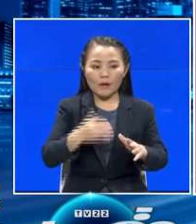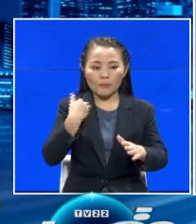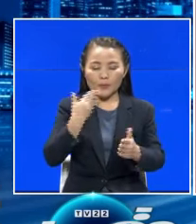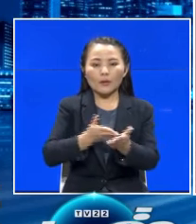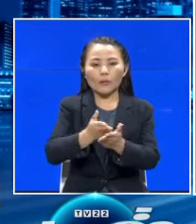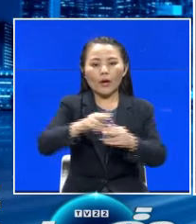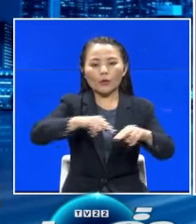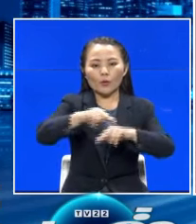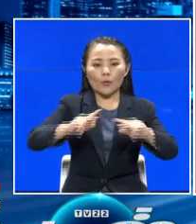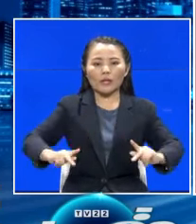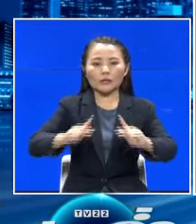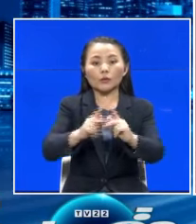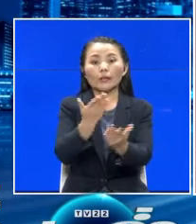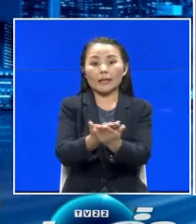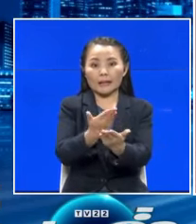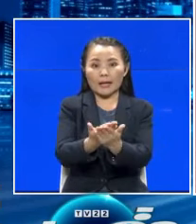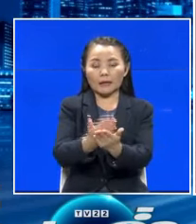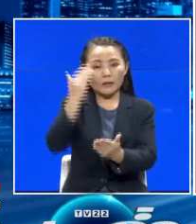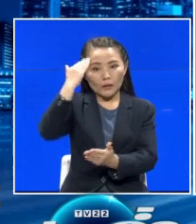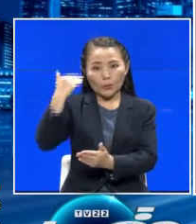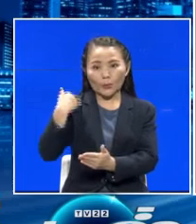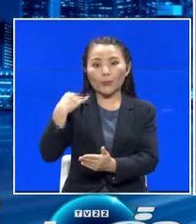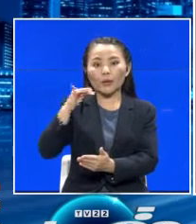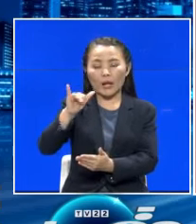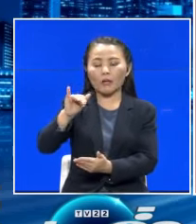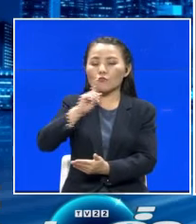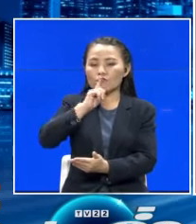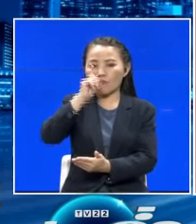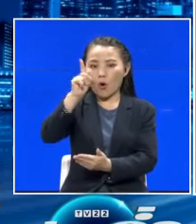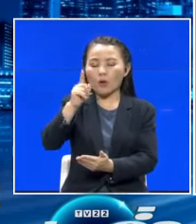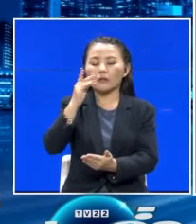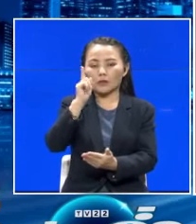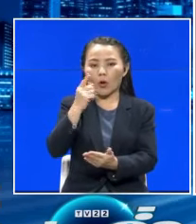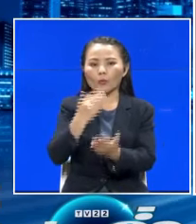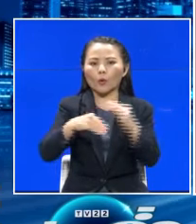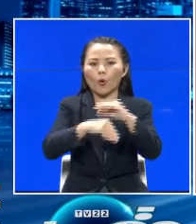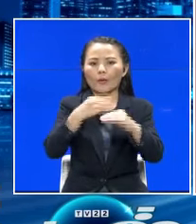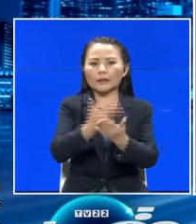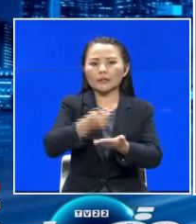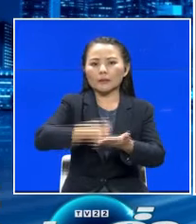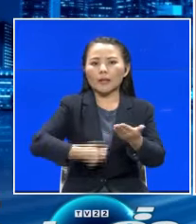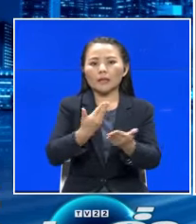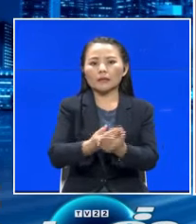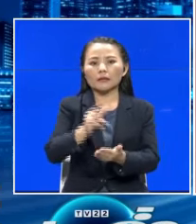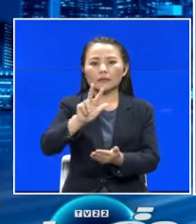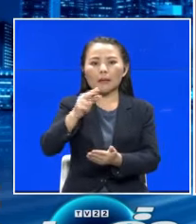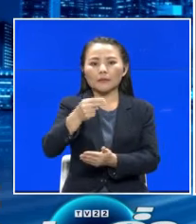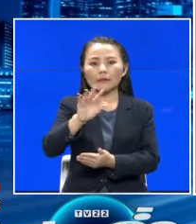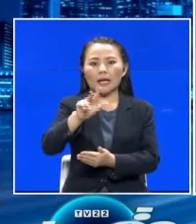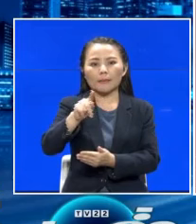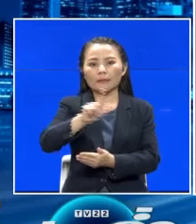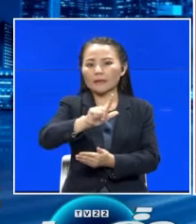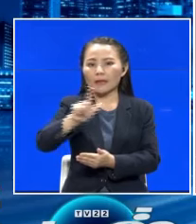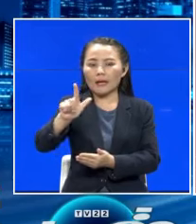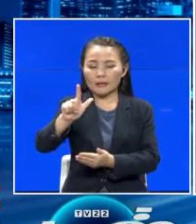องจากกระทรวงการคลังให้คุณยิ่งลักษณ์เนี่ยชดใช้ค่าเสียหายที่เกิดขึ้นจากโครงการนี้เป็นเงินจำนวน 35,000 ล้านบาทนะ